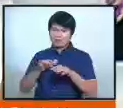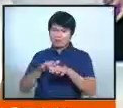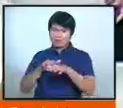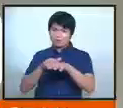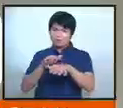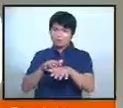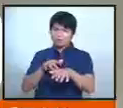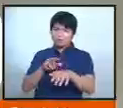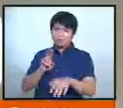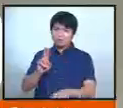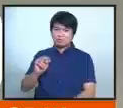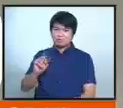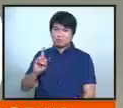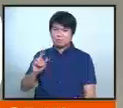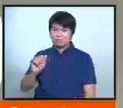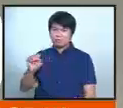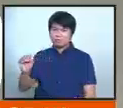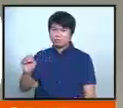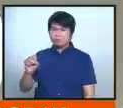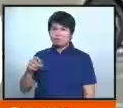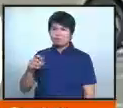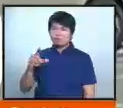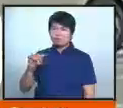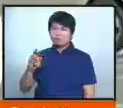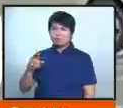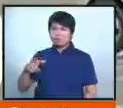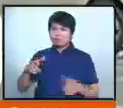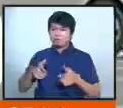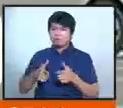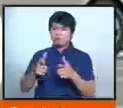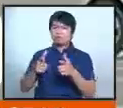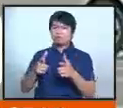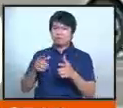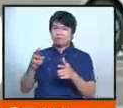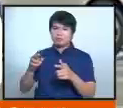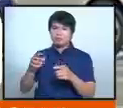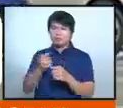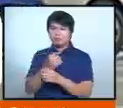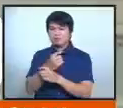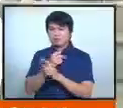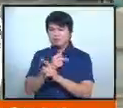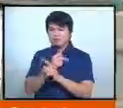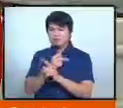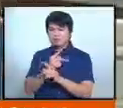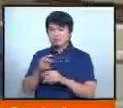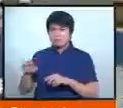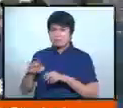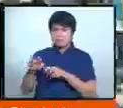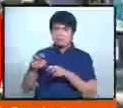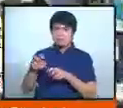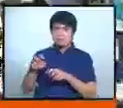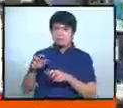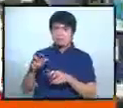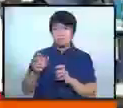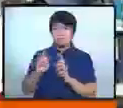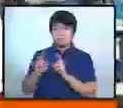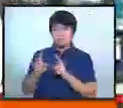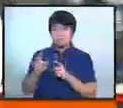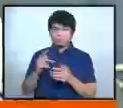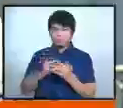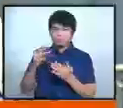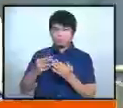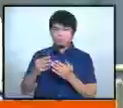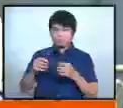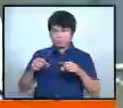Kaya't dinagdagan na ang RFID lanes bilang bahagi ng kanilang Safe Trip Mo, Sagot Ko program. May motorist camps din sa ilang